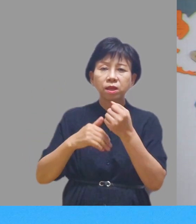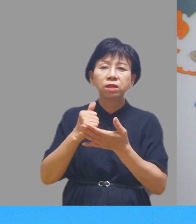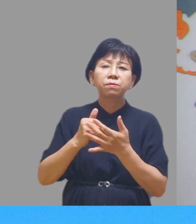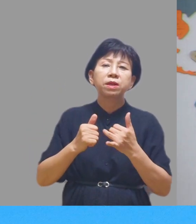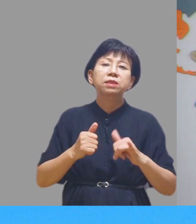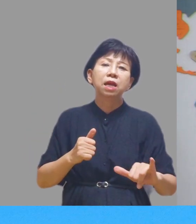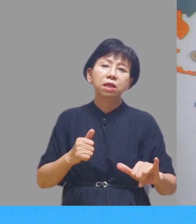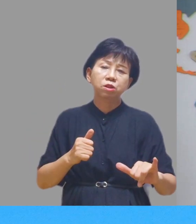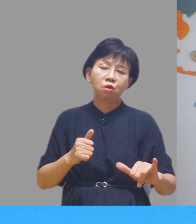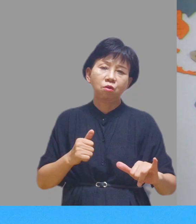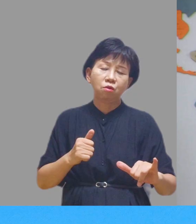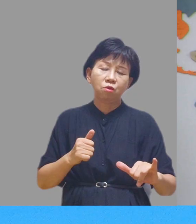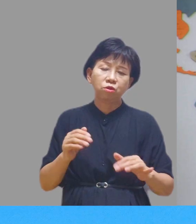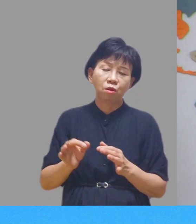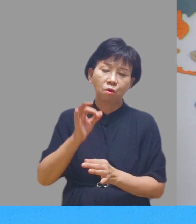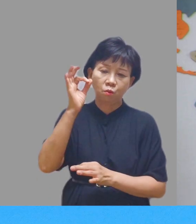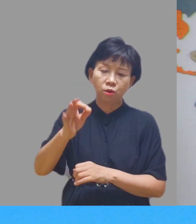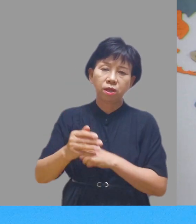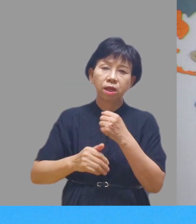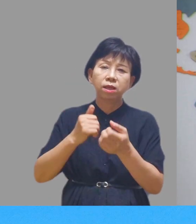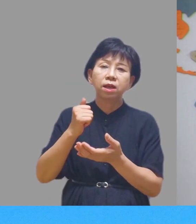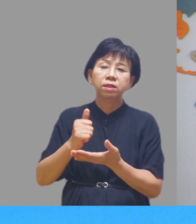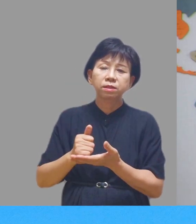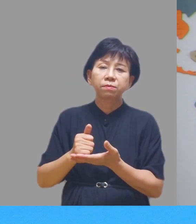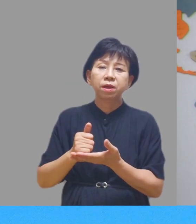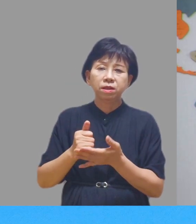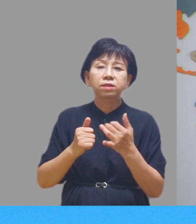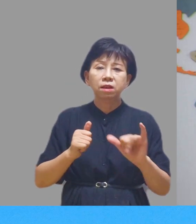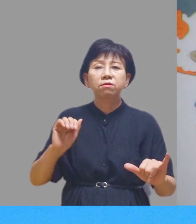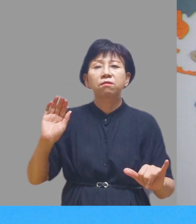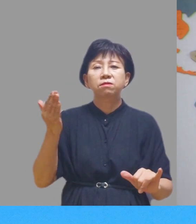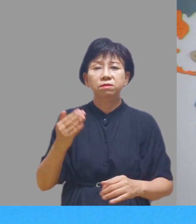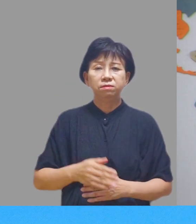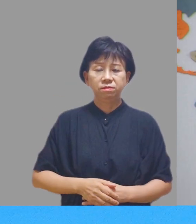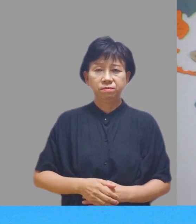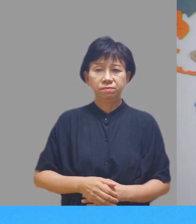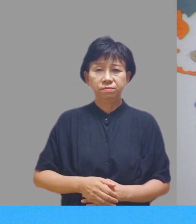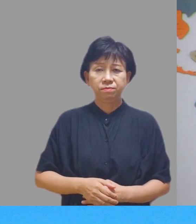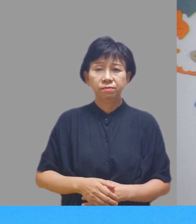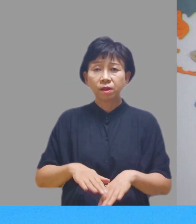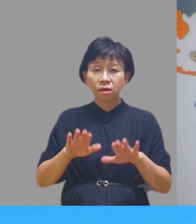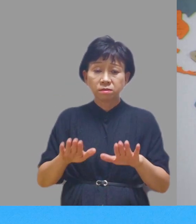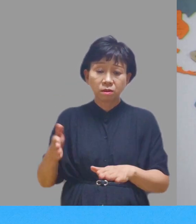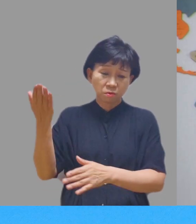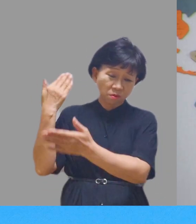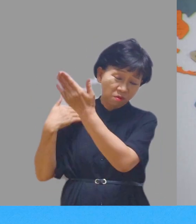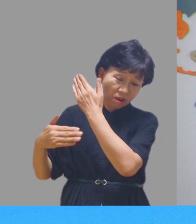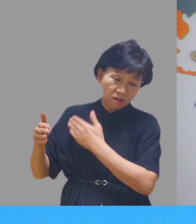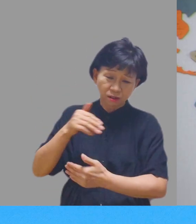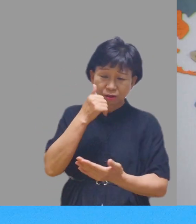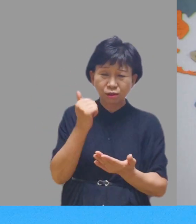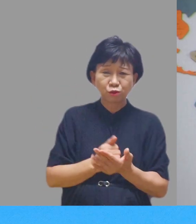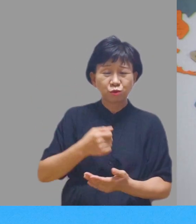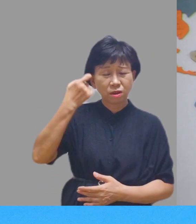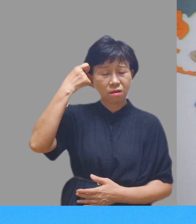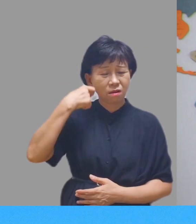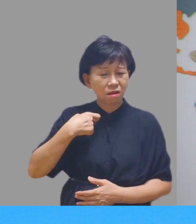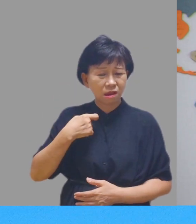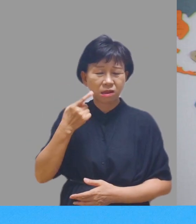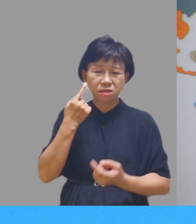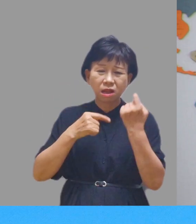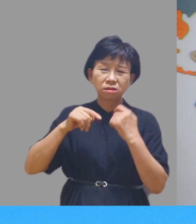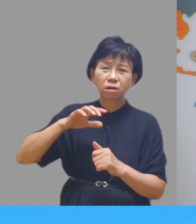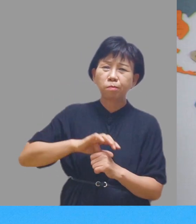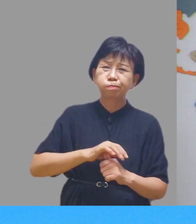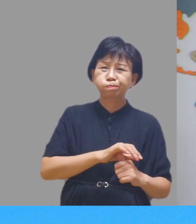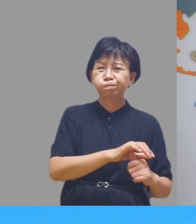아들, 영원한 하나님의 딸이 된 거죠. 더 이상 과거의 죄책감과 상처에 묶여 살